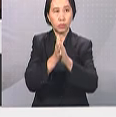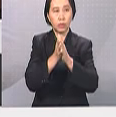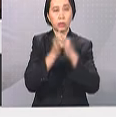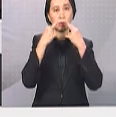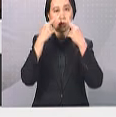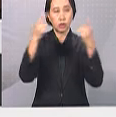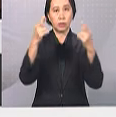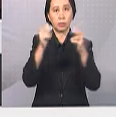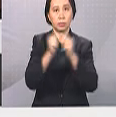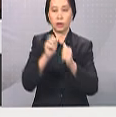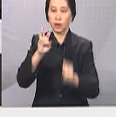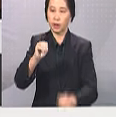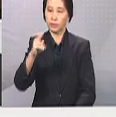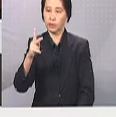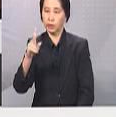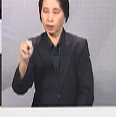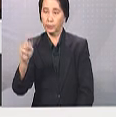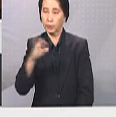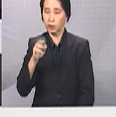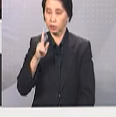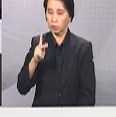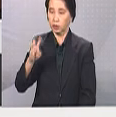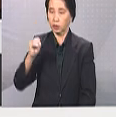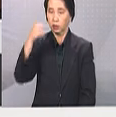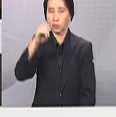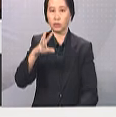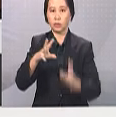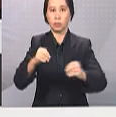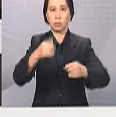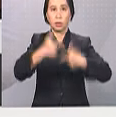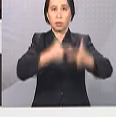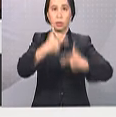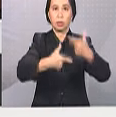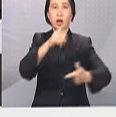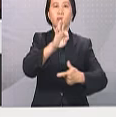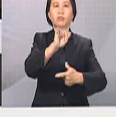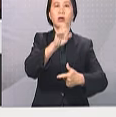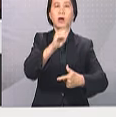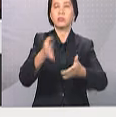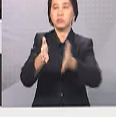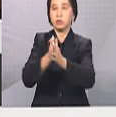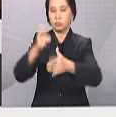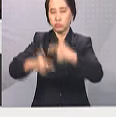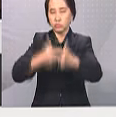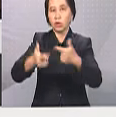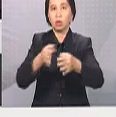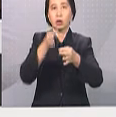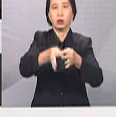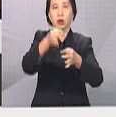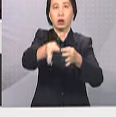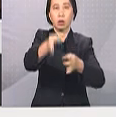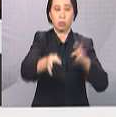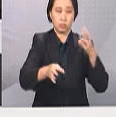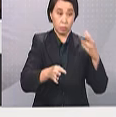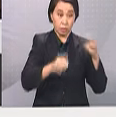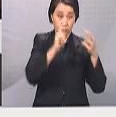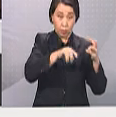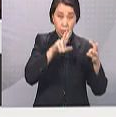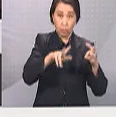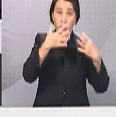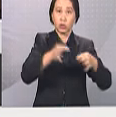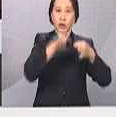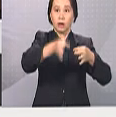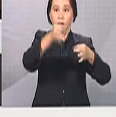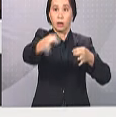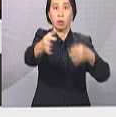dengan MKN dan KKM untuk meneruskan saingan Liga Malaysia yang tertangguh sejak 16 Mac lalu selepas PKP